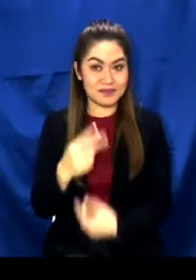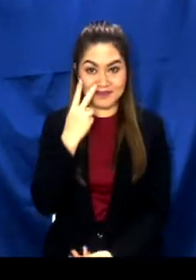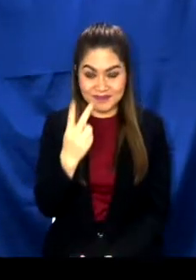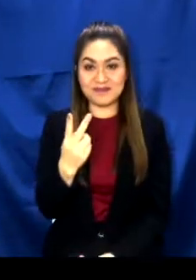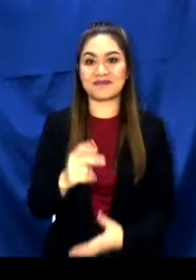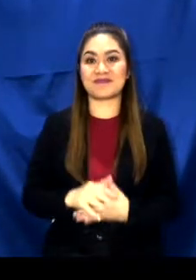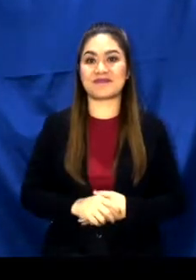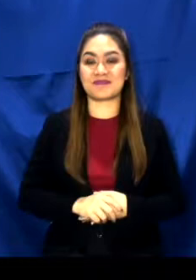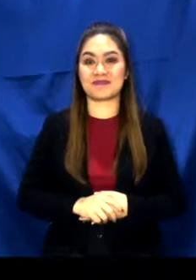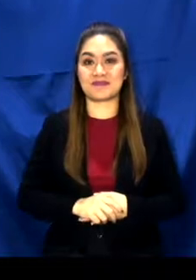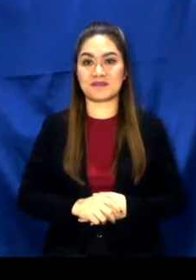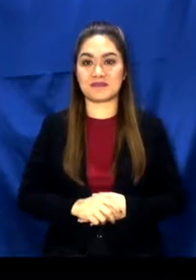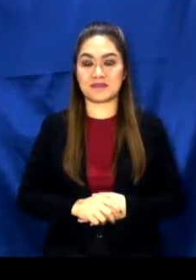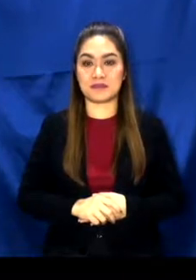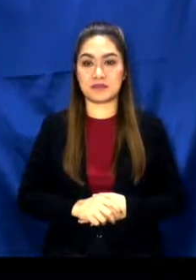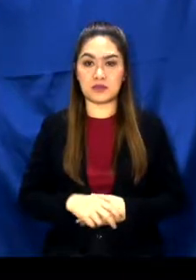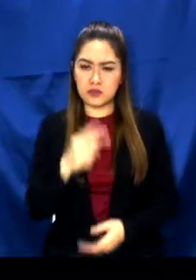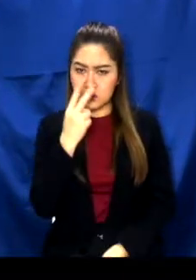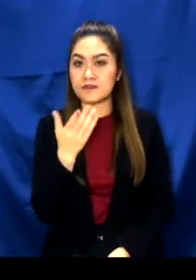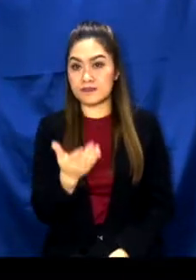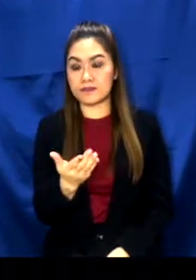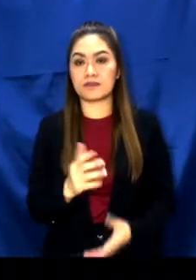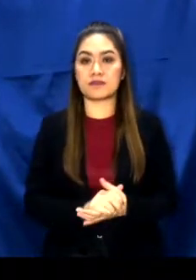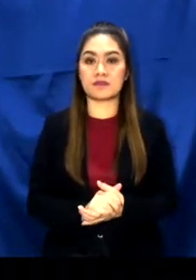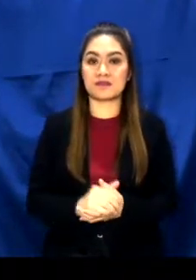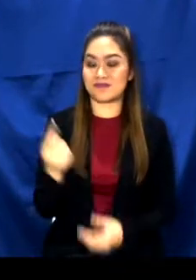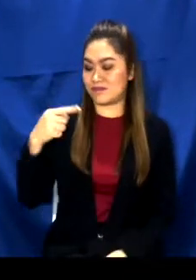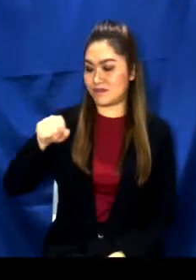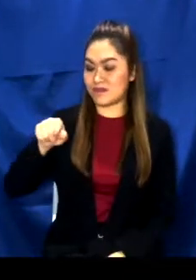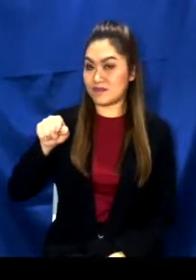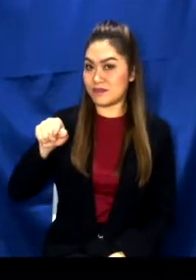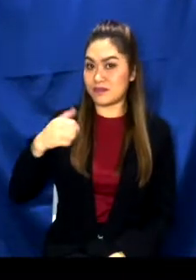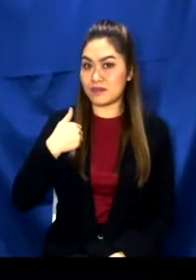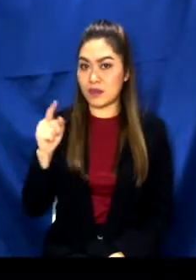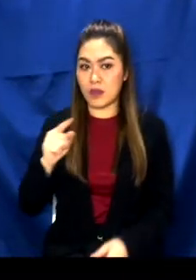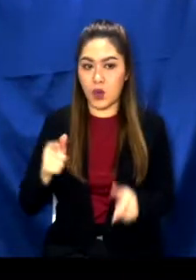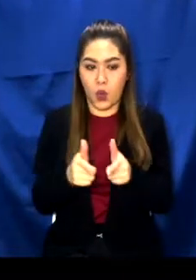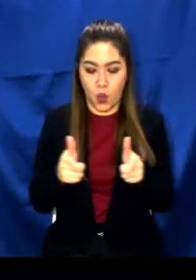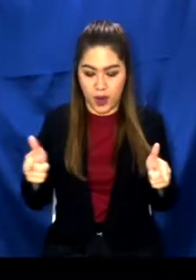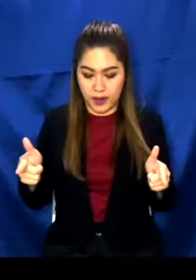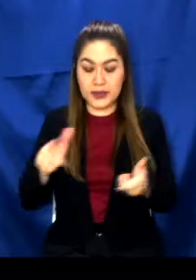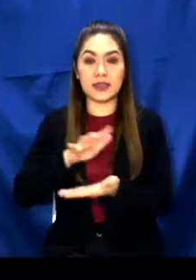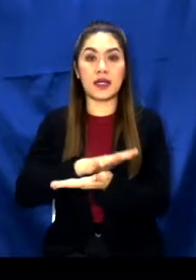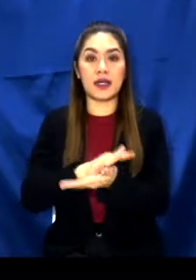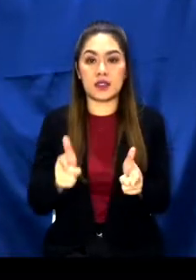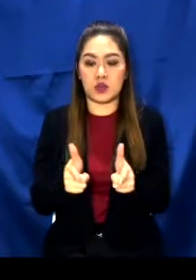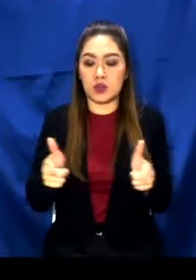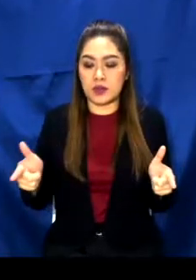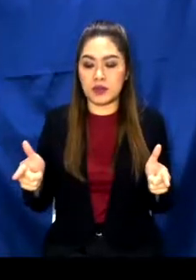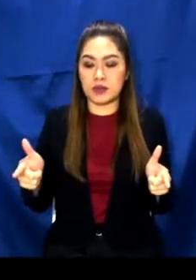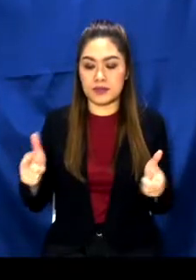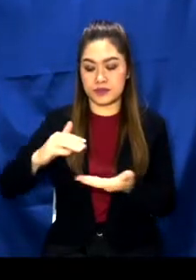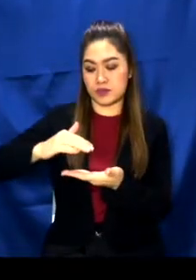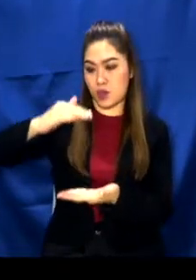ว ให้หนูดูนะคะช่องนี้ก็คือความกว้างของกระดาษตั